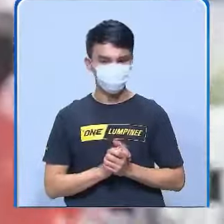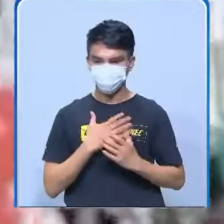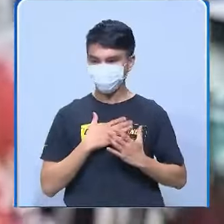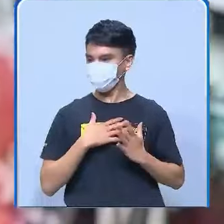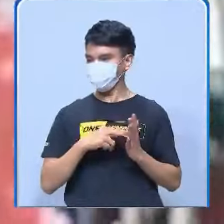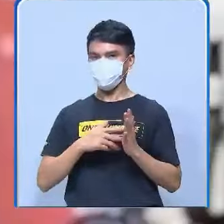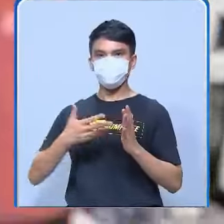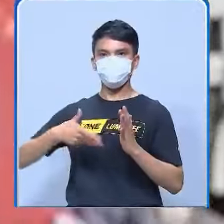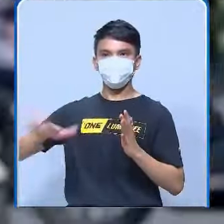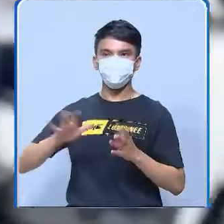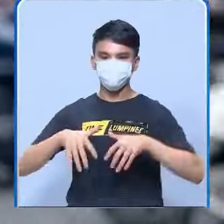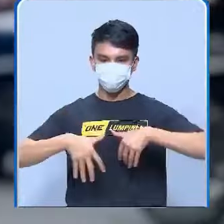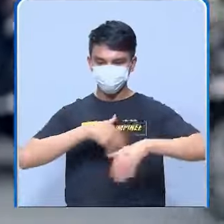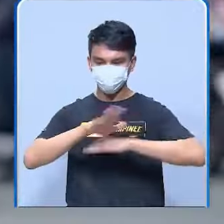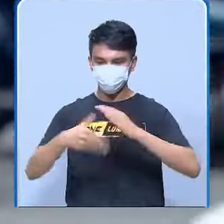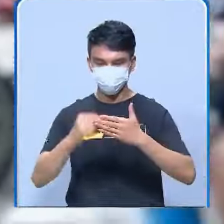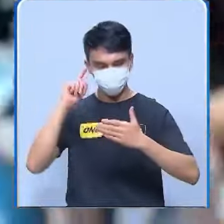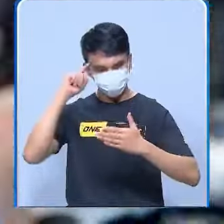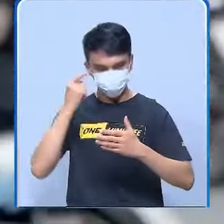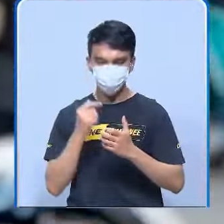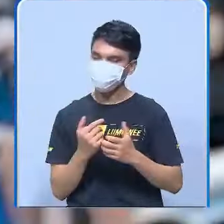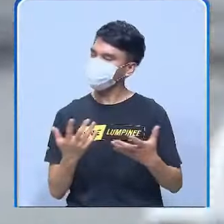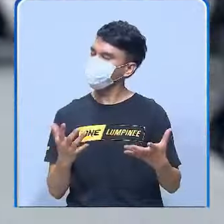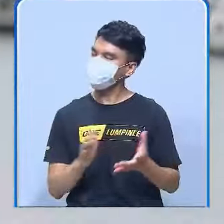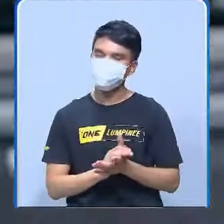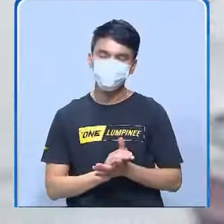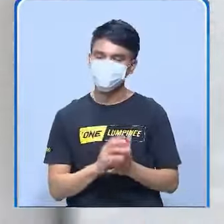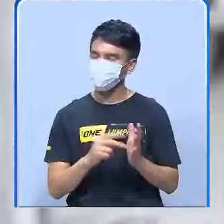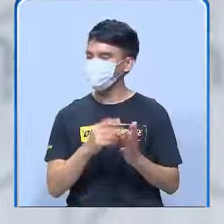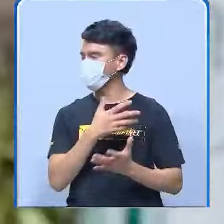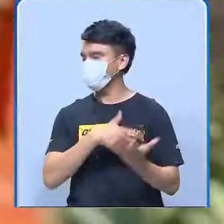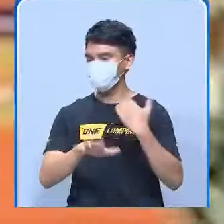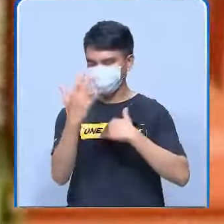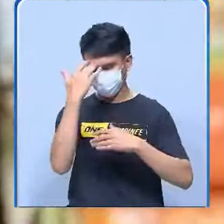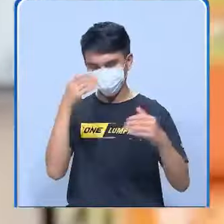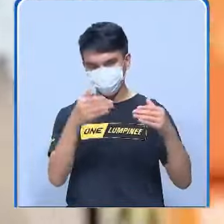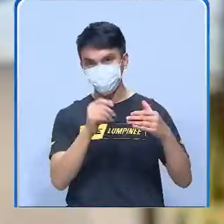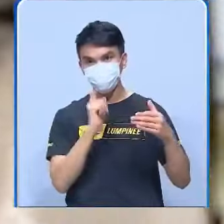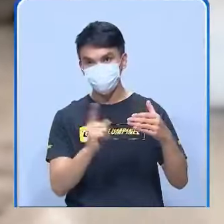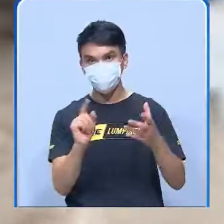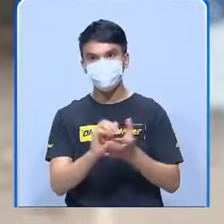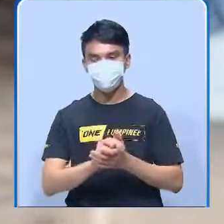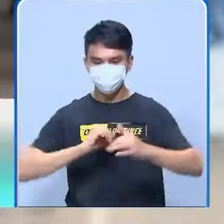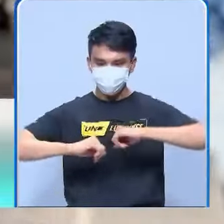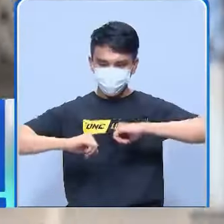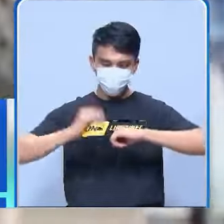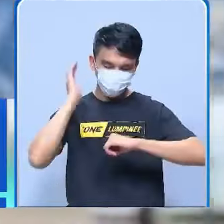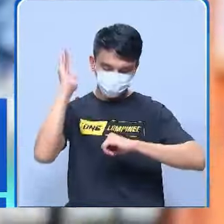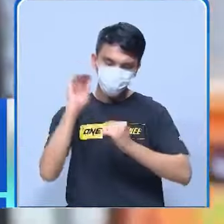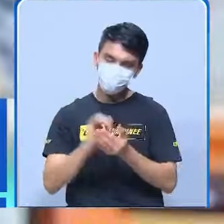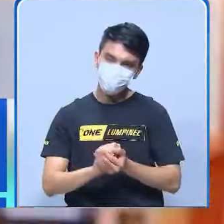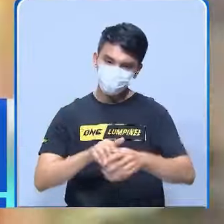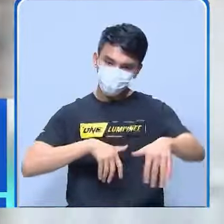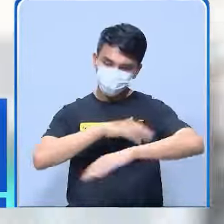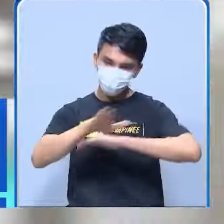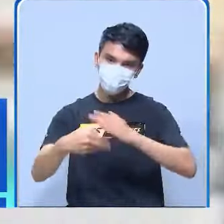แล้วเออเนี่ยชาวบ้านไม่รู้ออีโหน่ไอีเหน่อะไรด้วยเลยนะฮะหนีตายกันเพราะว่ามีกลุ่มผู้ก่อเหตุเป็นวัยรุ่นชายคือชาวบ้านที่เขา